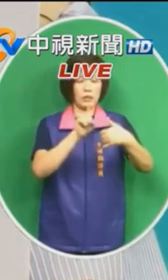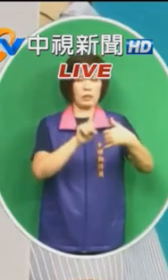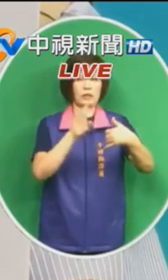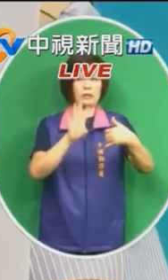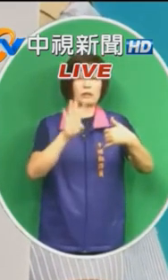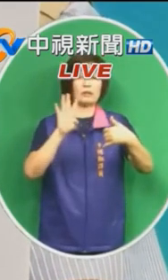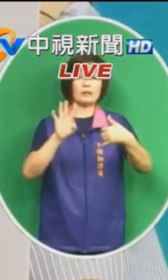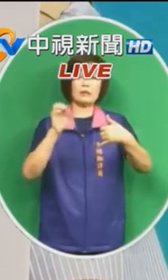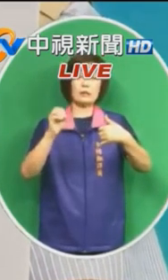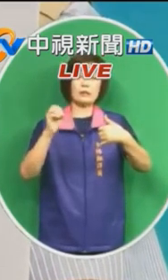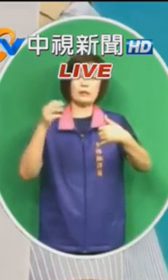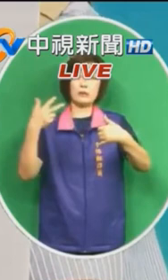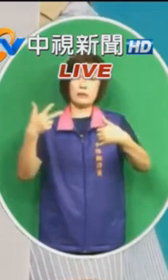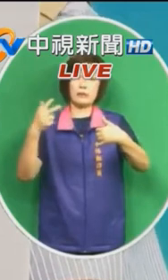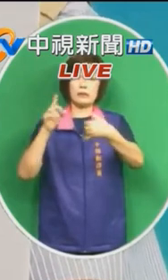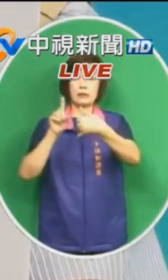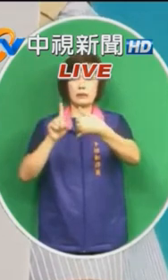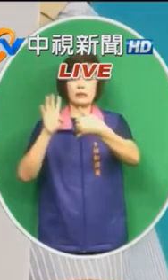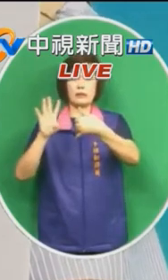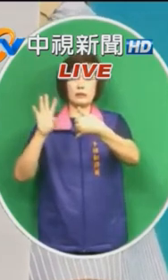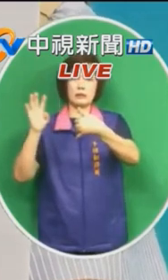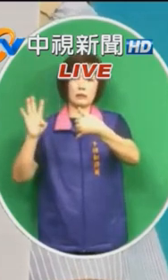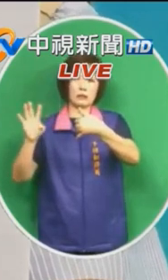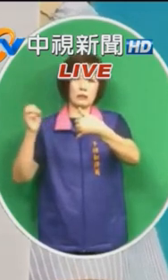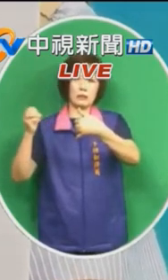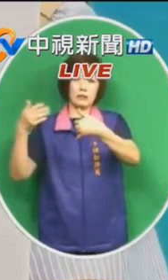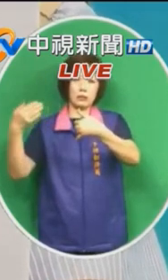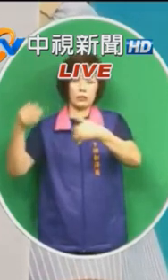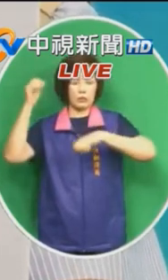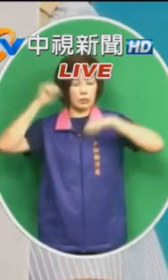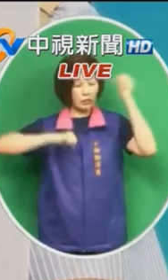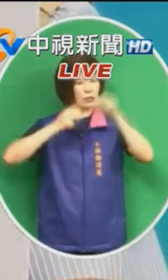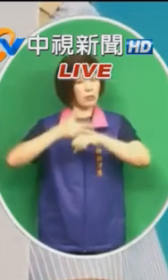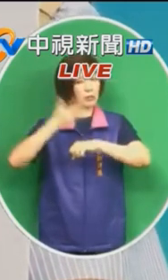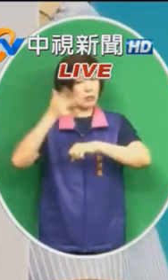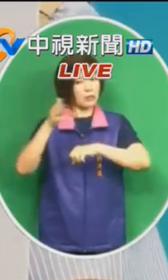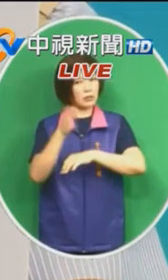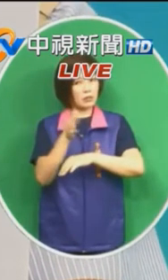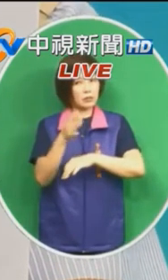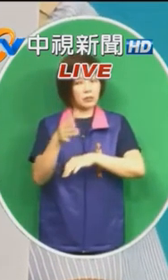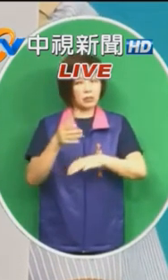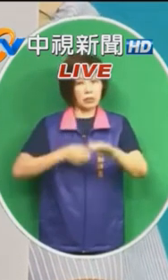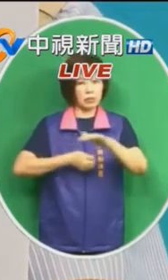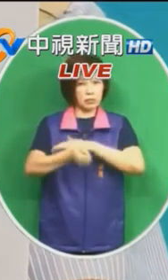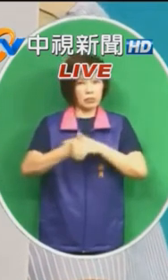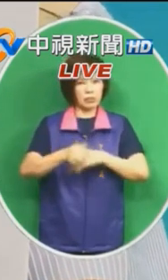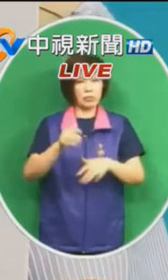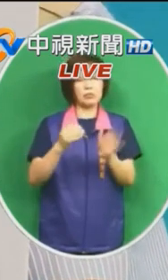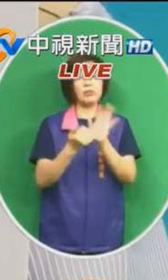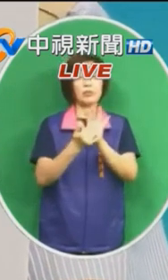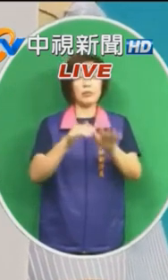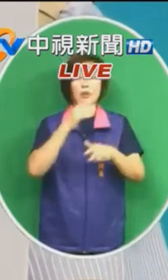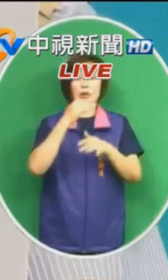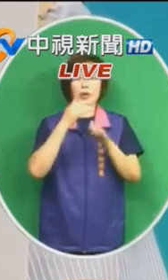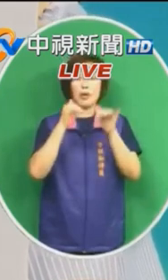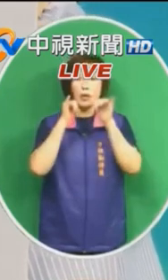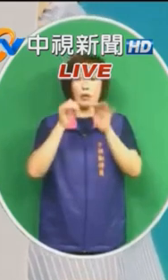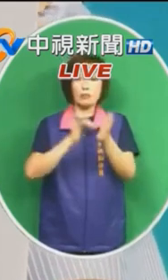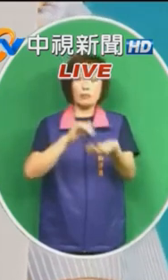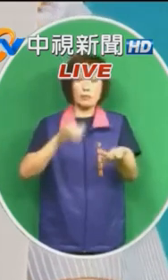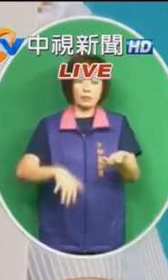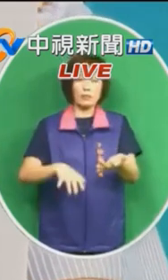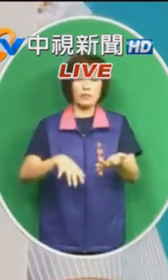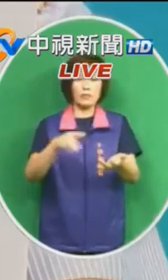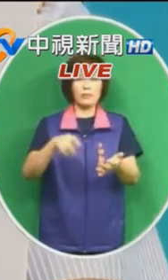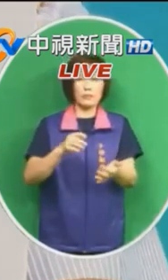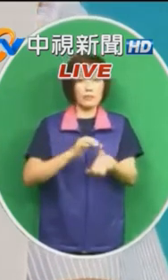14409两位呢，他们也是在早上8点多到11点多有在啊访疗医院看门诊。这个时间的两个时间的重